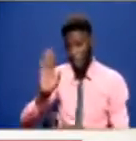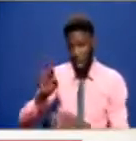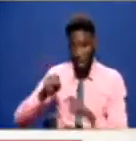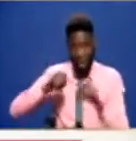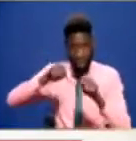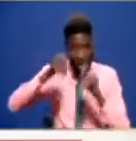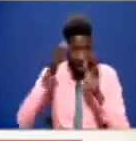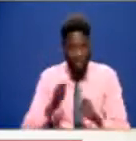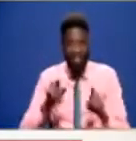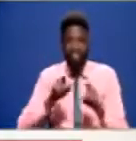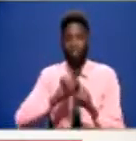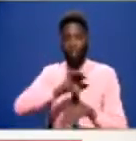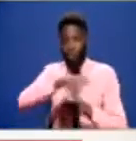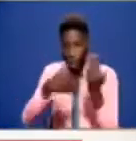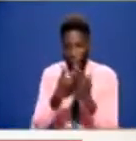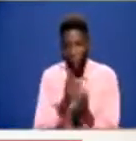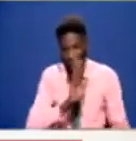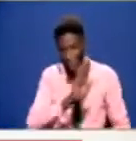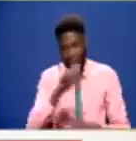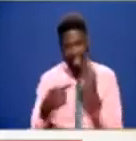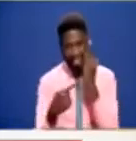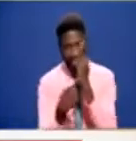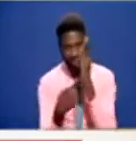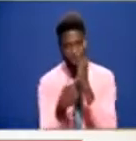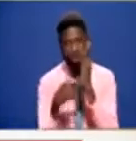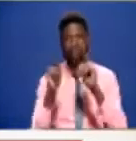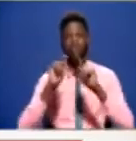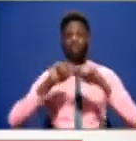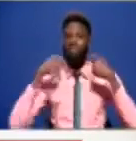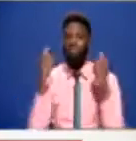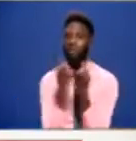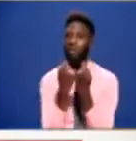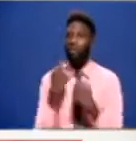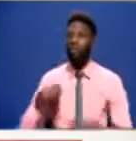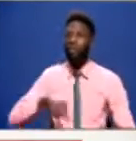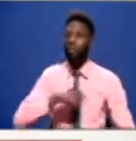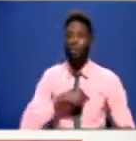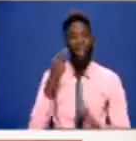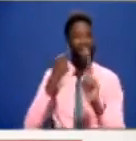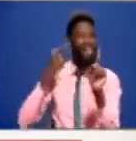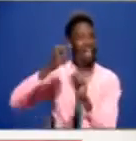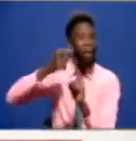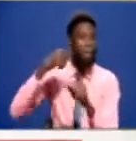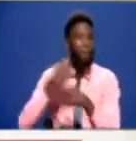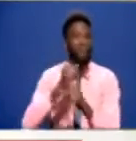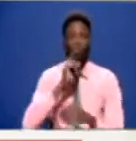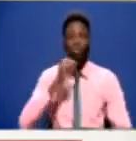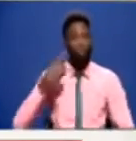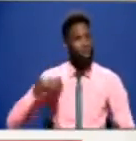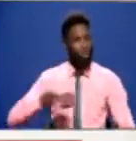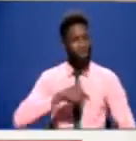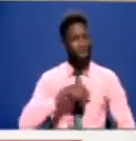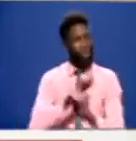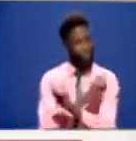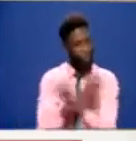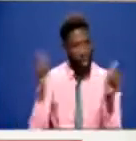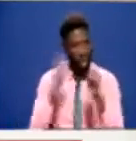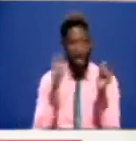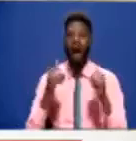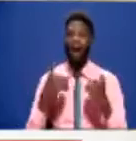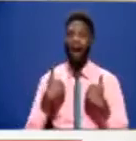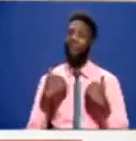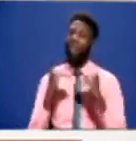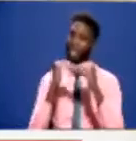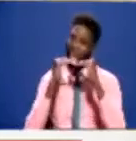all your technical teams, we want to ensure so that we are properly sorted, that there is equal